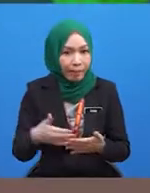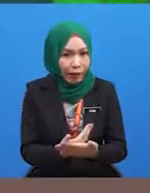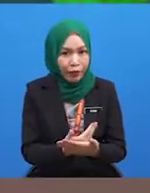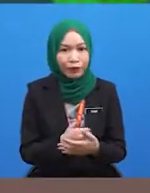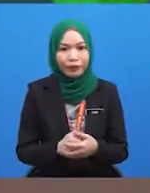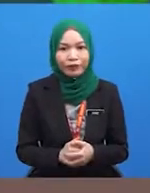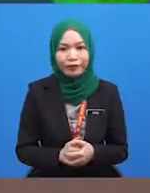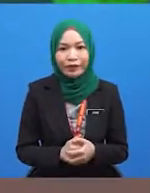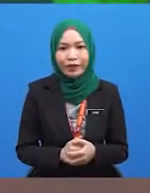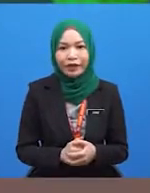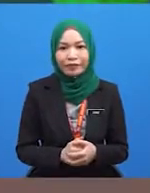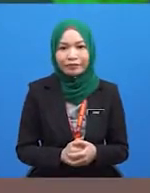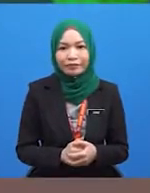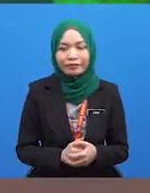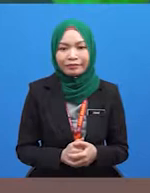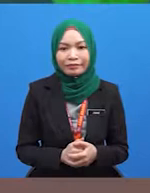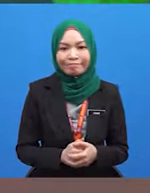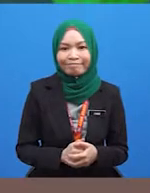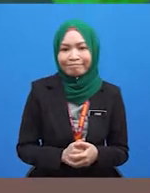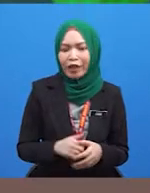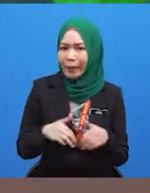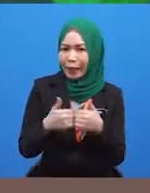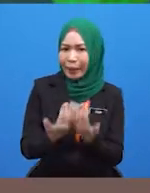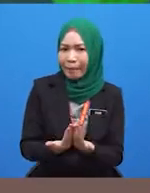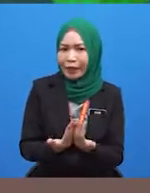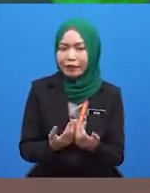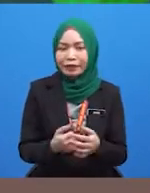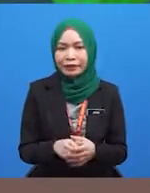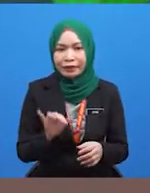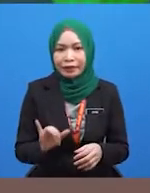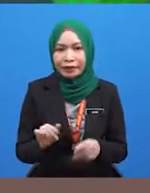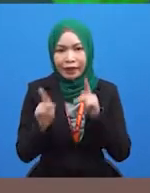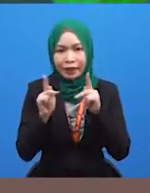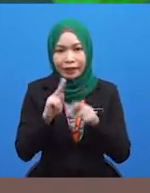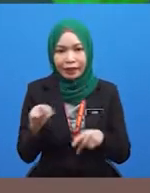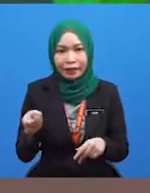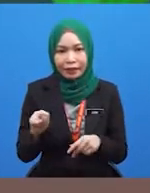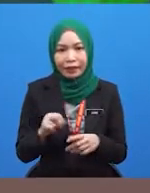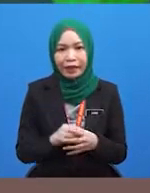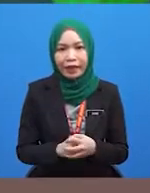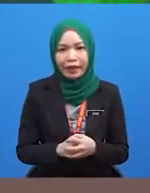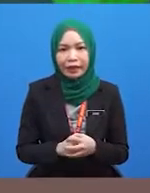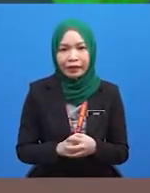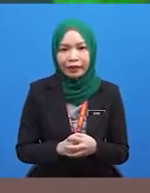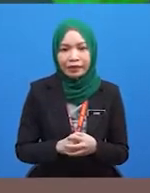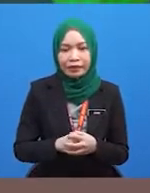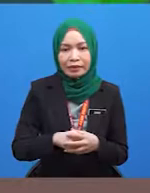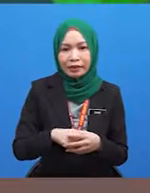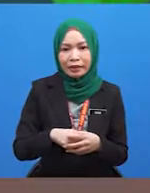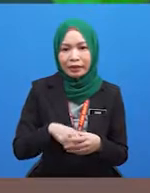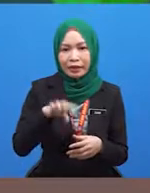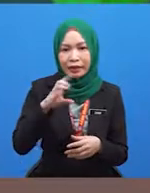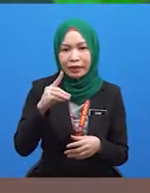Cik Wan, bagaimana pula yang dikatakan saluran pengedaran juga merupakan sumber